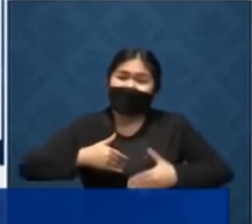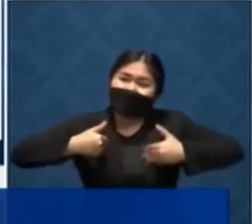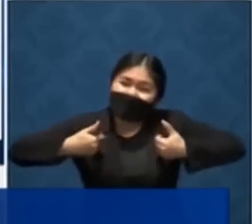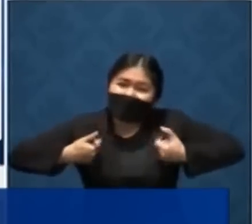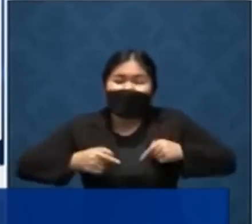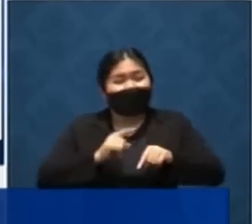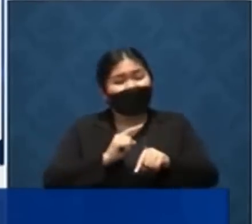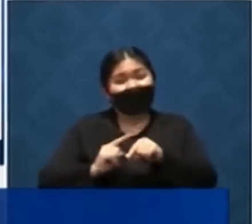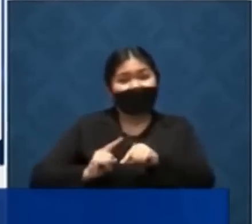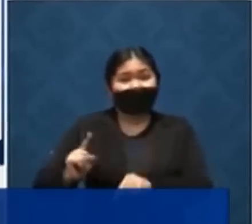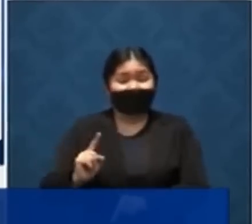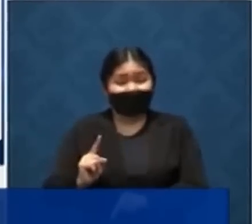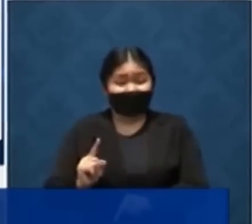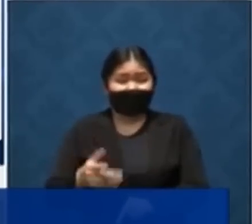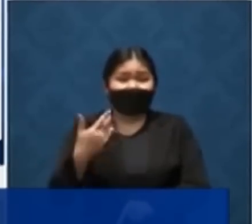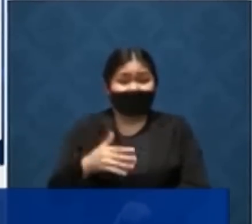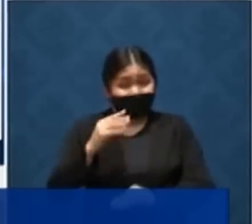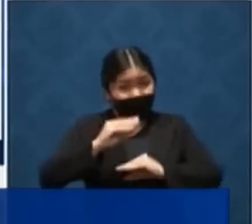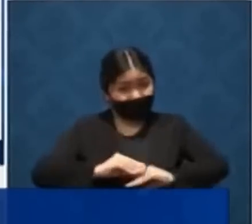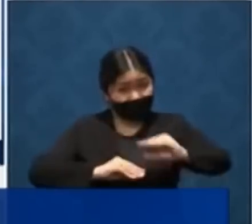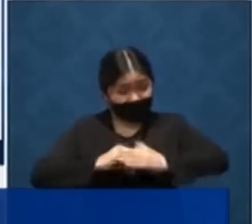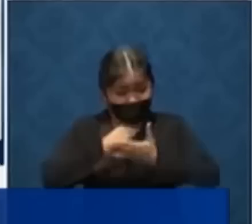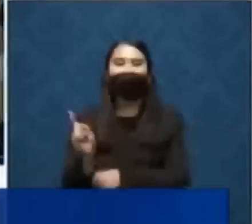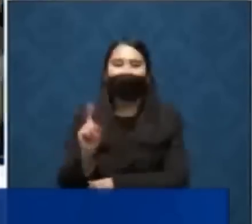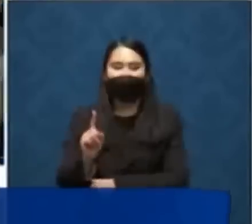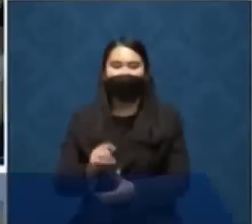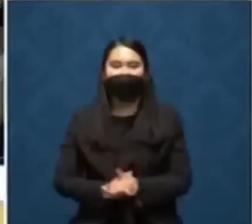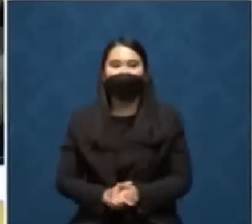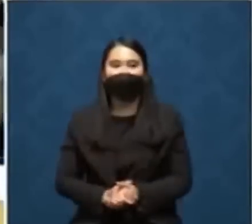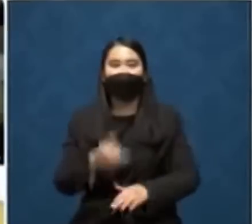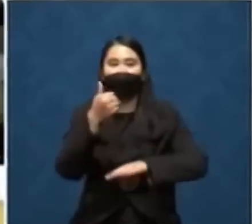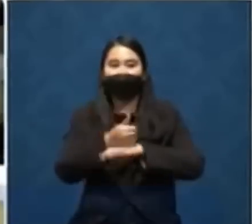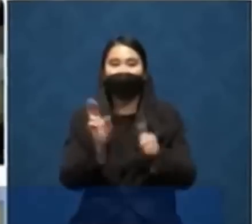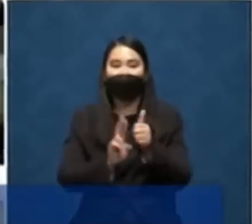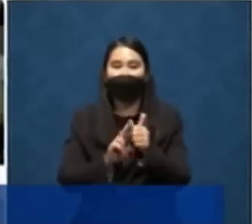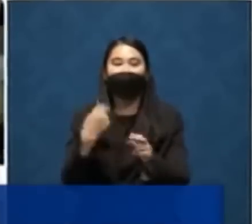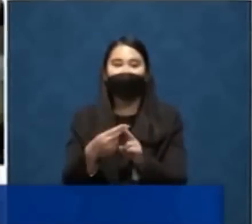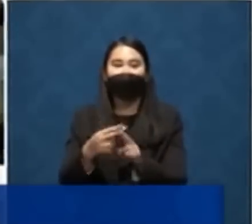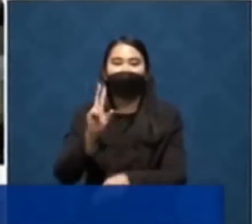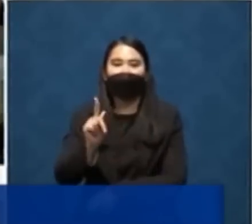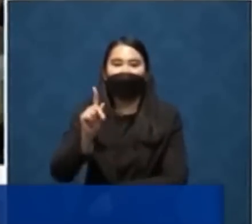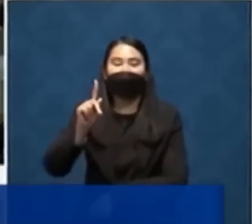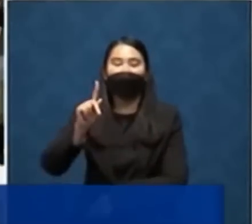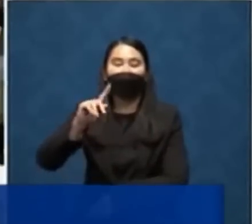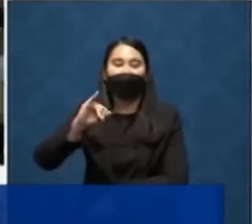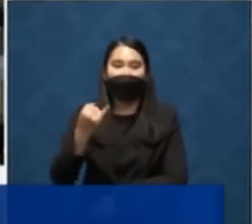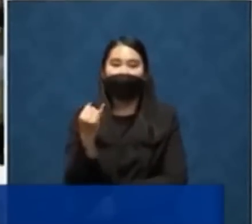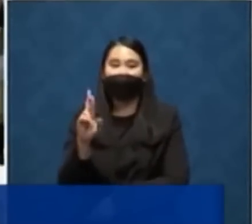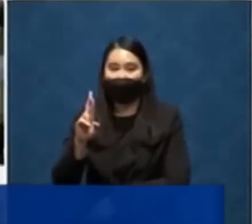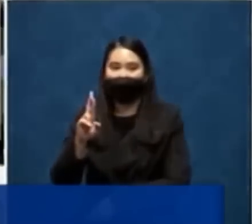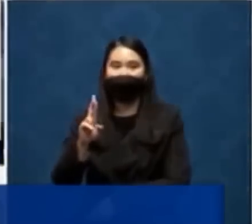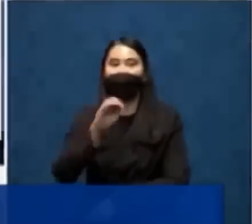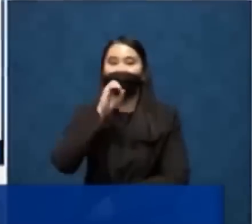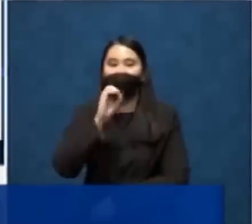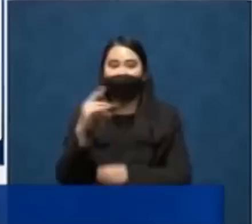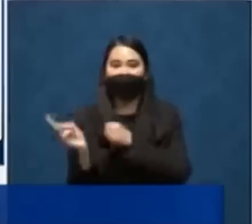สูงที่อาจจะเกี่ยวข้องกับการทุจริต รองอธิบดีขจรที่ลงนามหนังสือในวันนั้นให้ผู้รับเหมาถูกล